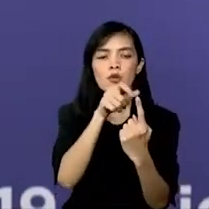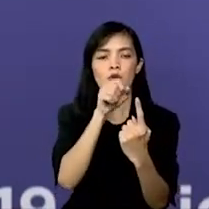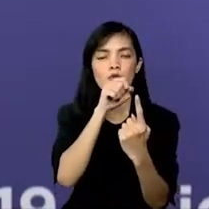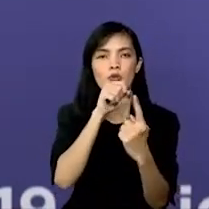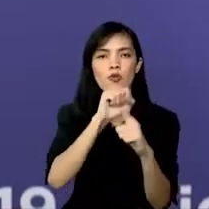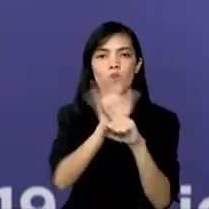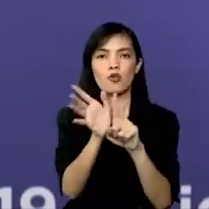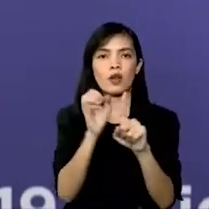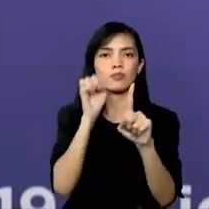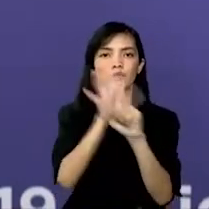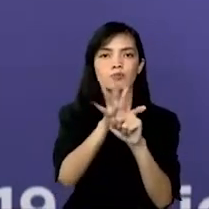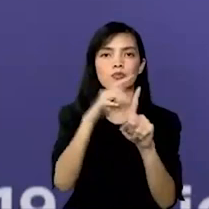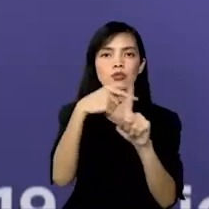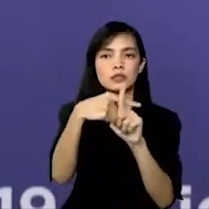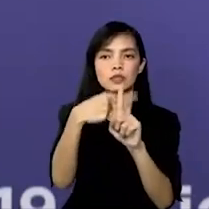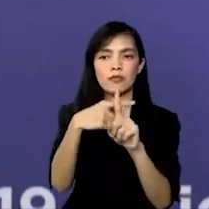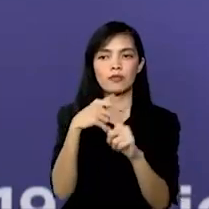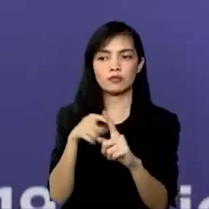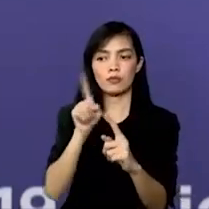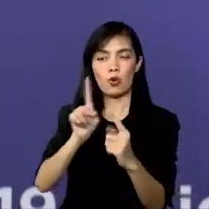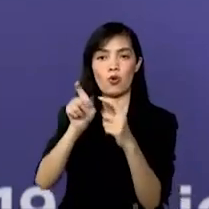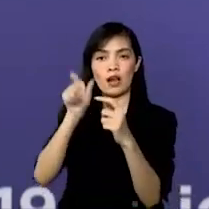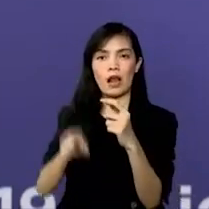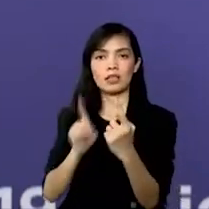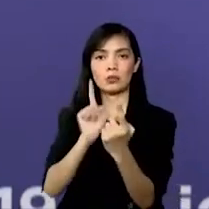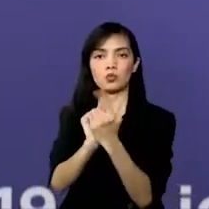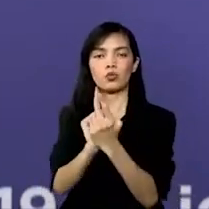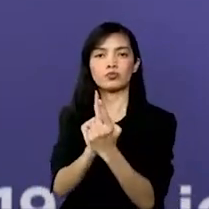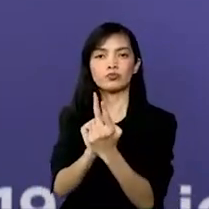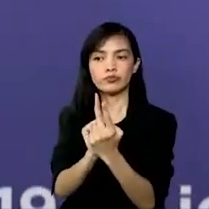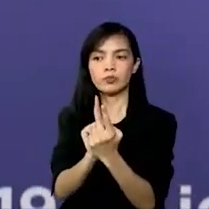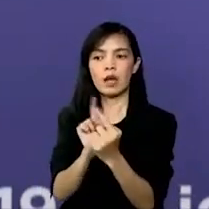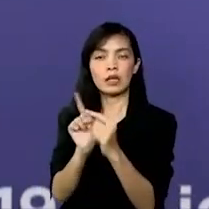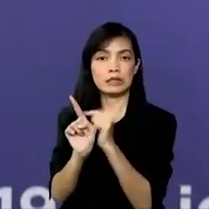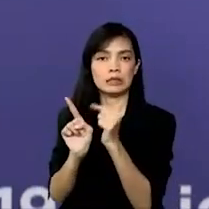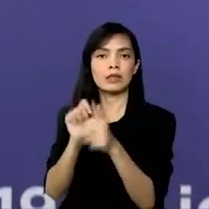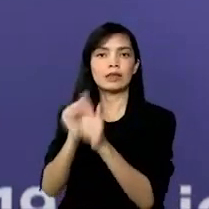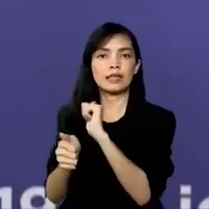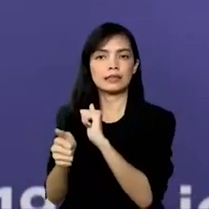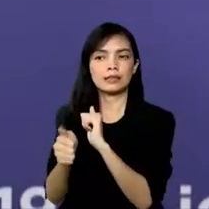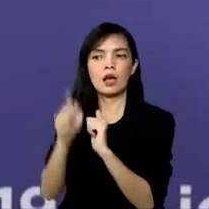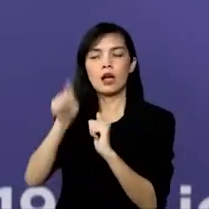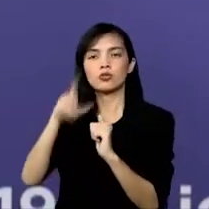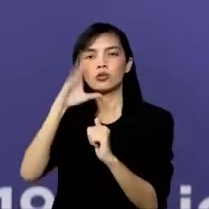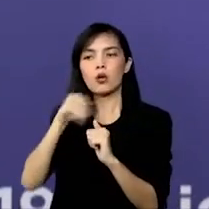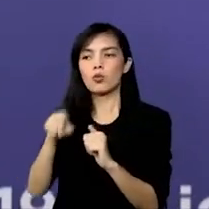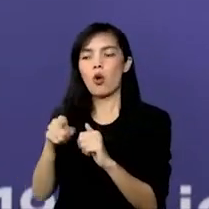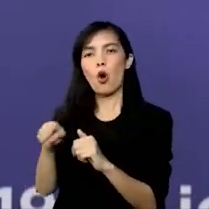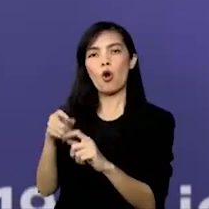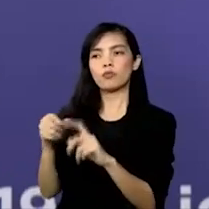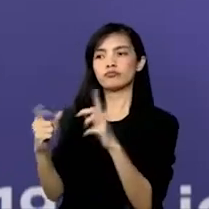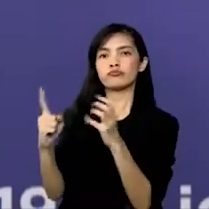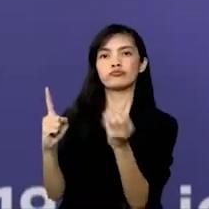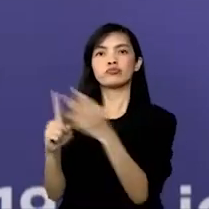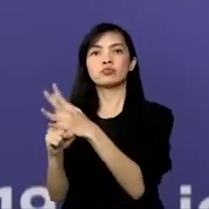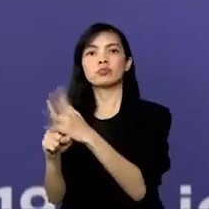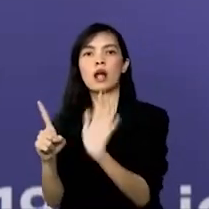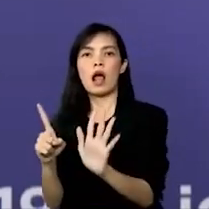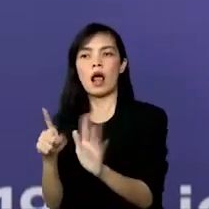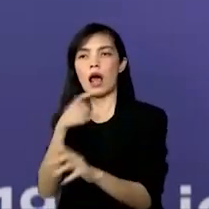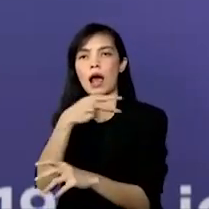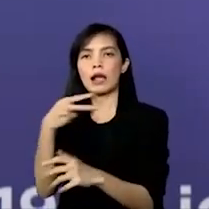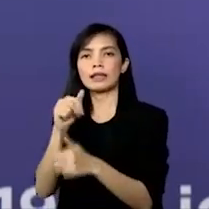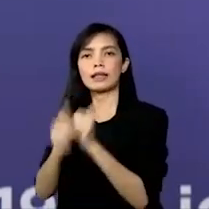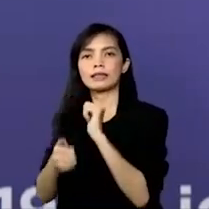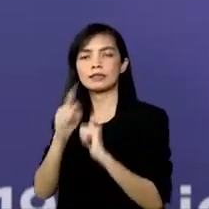penderita itulah yang harusnya dites apakah yang bersangkutan itu terinfeksi atau tidak ya akan menggunakan rapid test ya